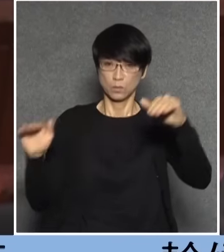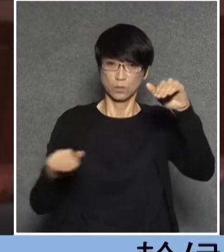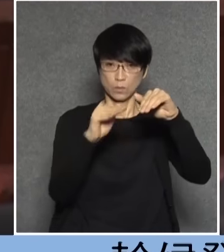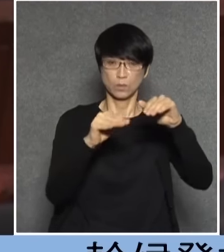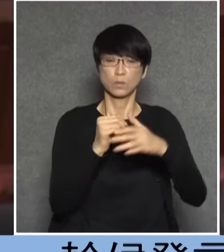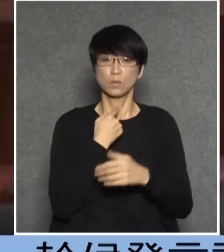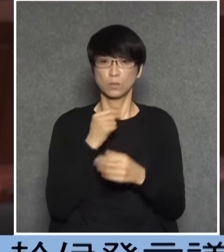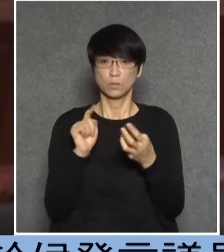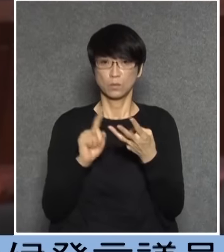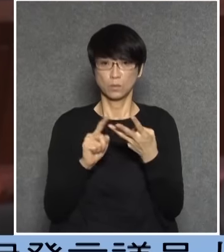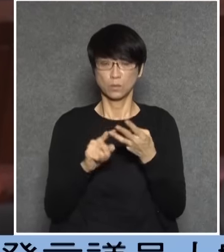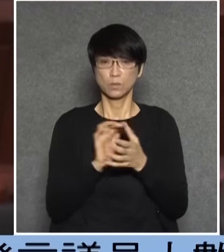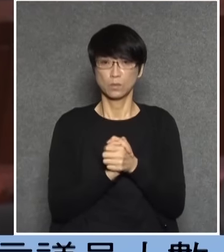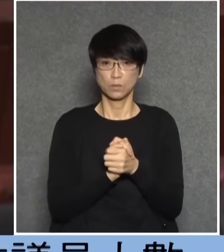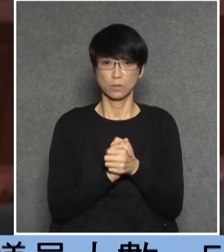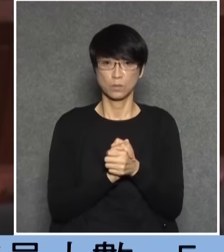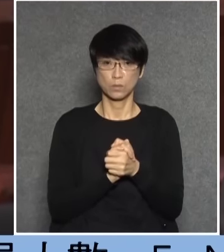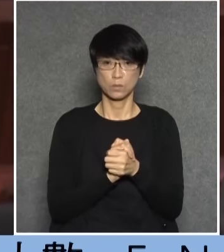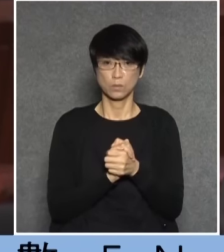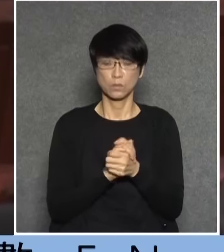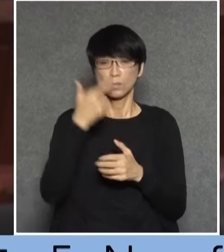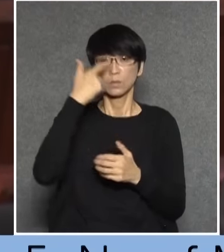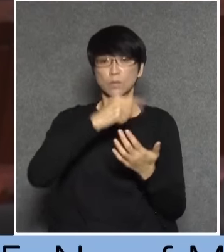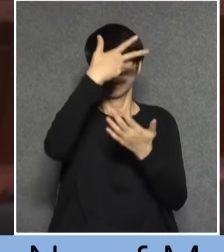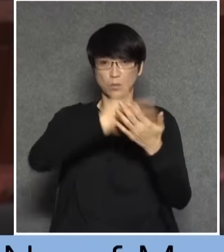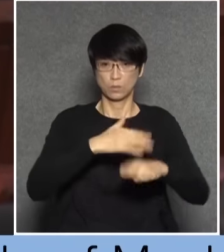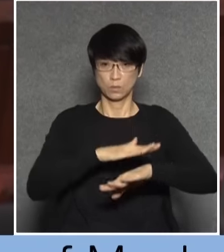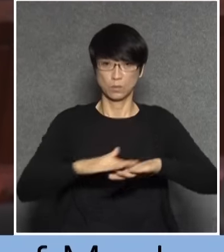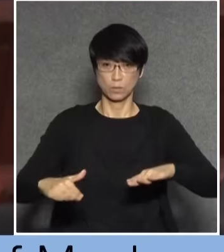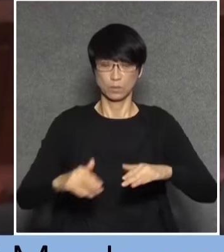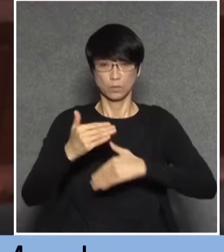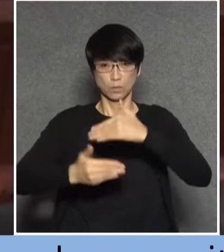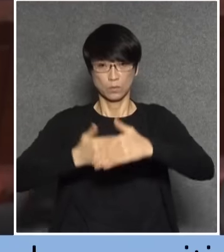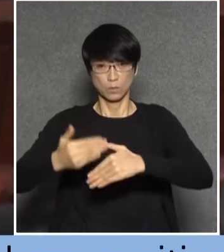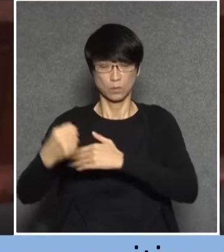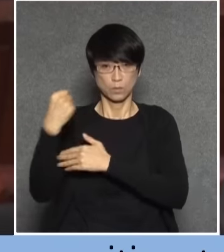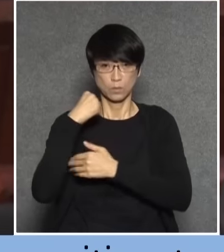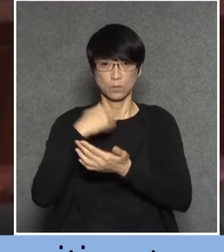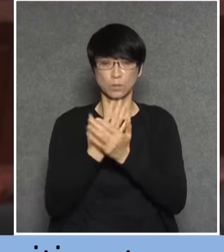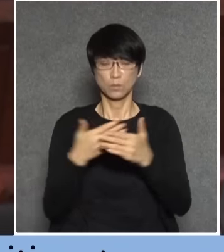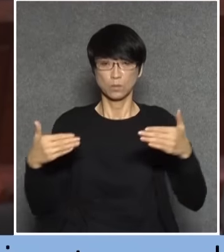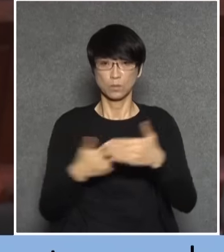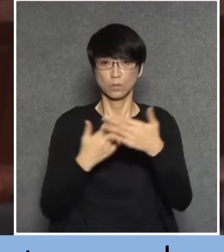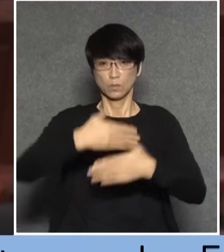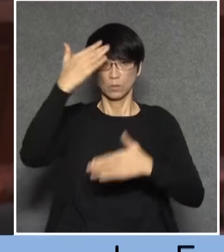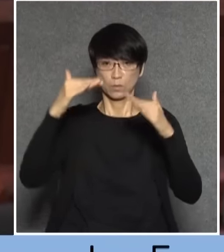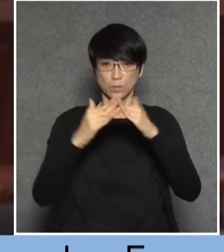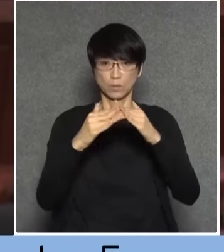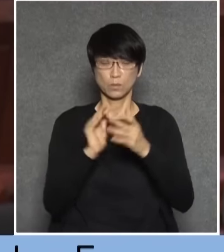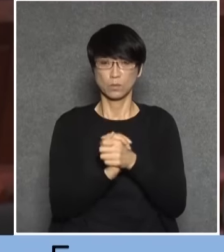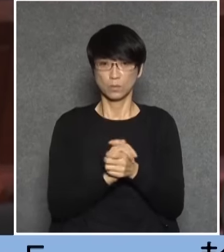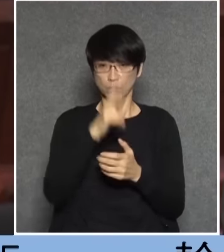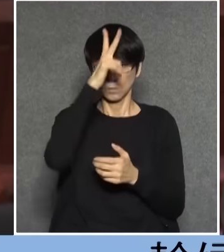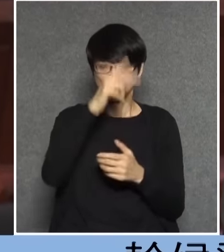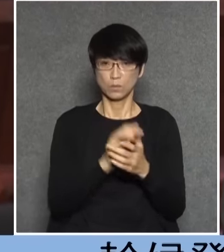三，為了進一步去確定新系統的安全性和效能，運輸及房屋局是認同政府帳目